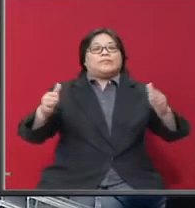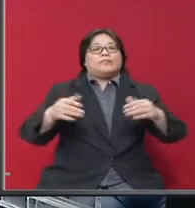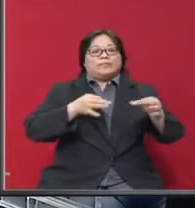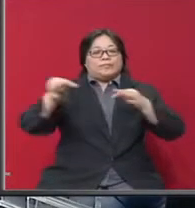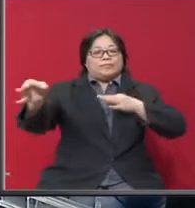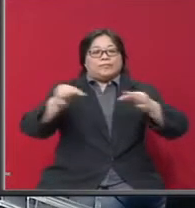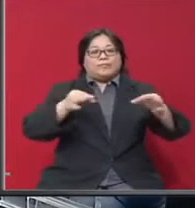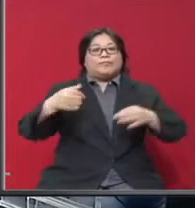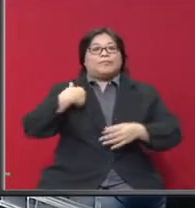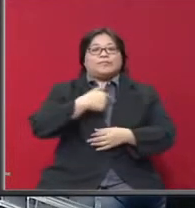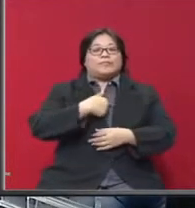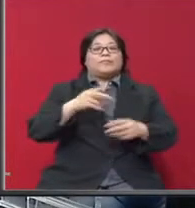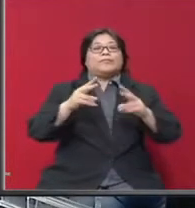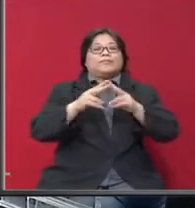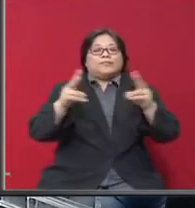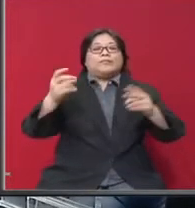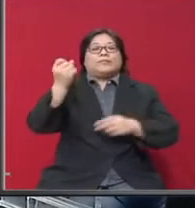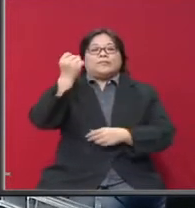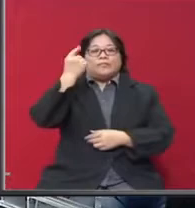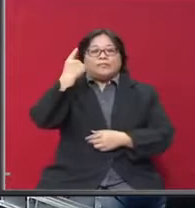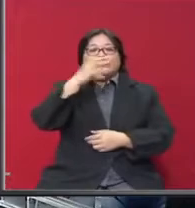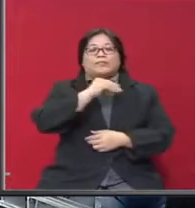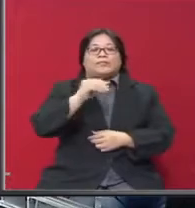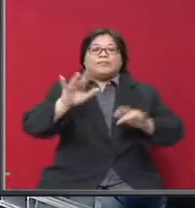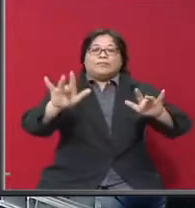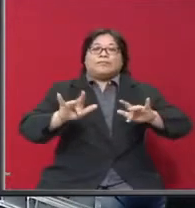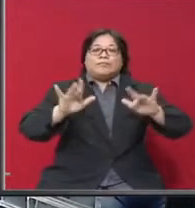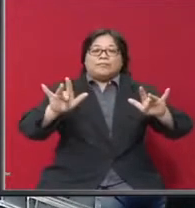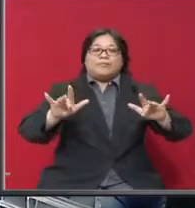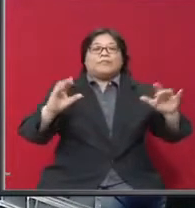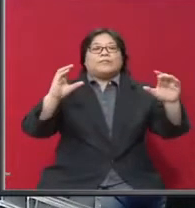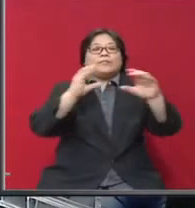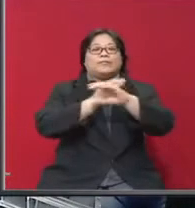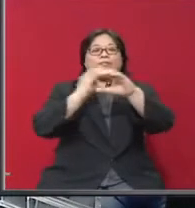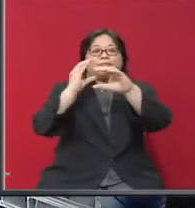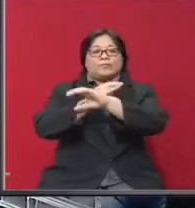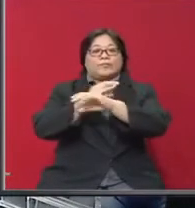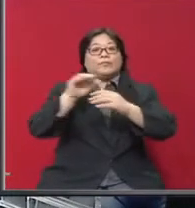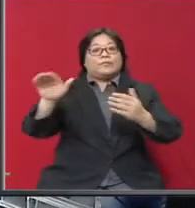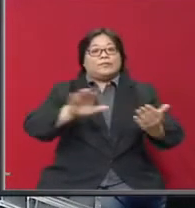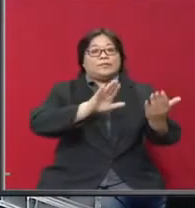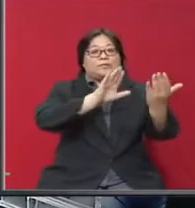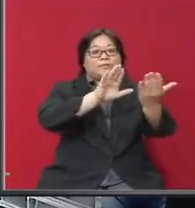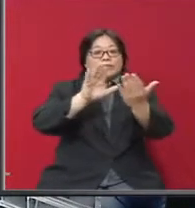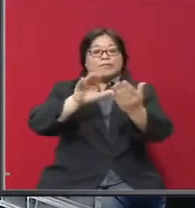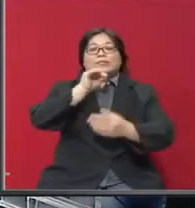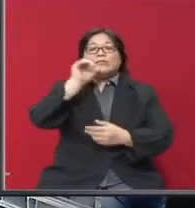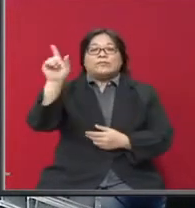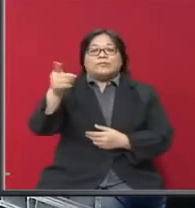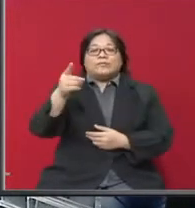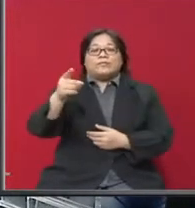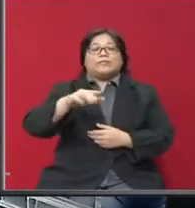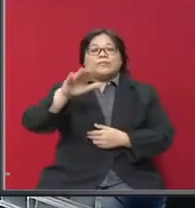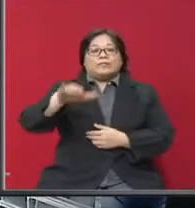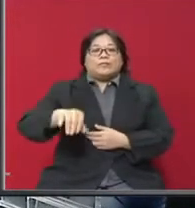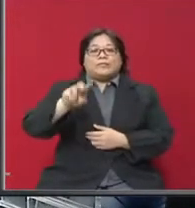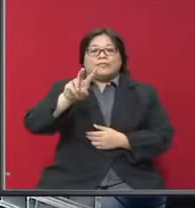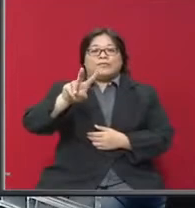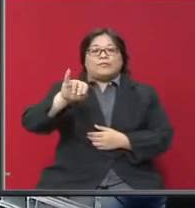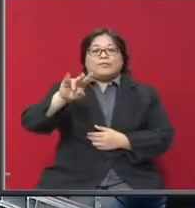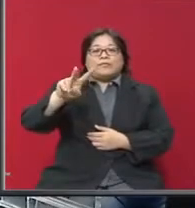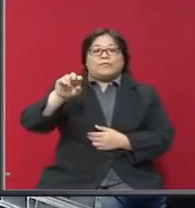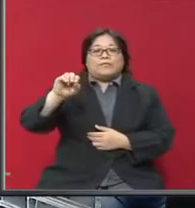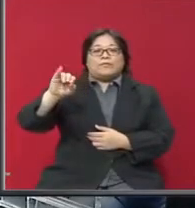bahwa kami sangat memahami dan bersimpati dengan cabaran yang dihadapi bukan saja oleh Adik Bibi